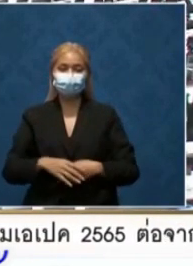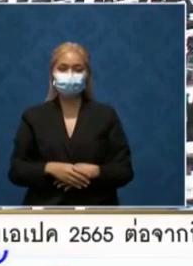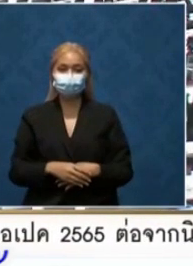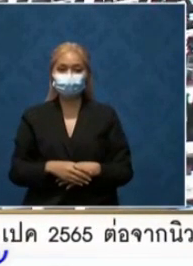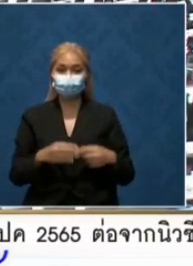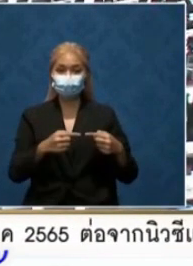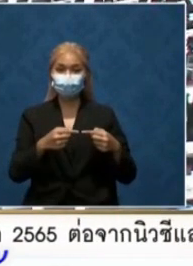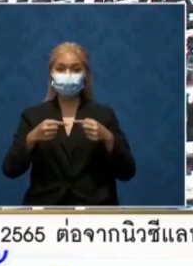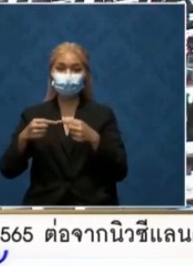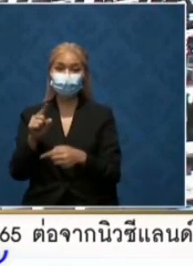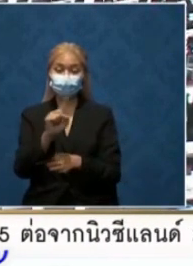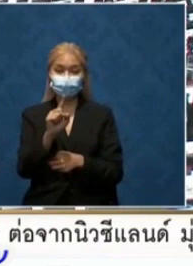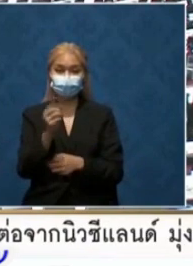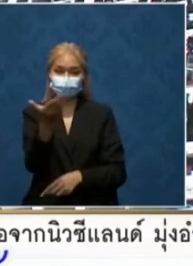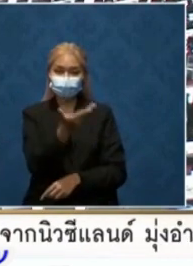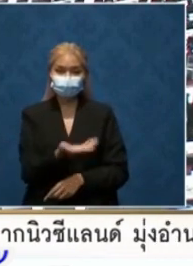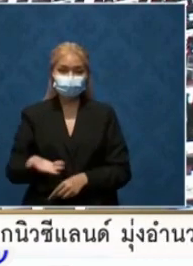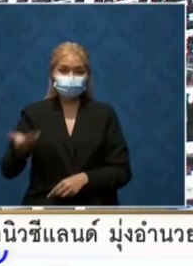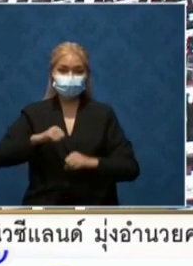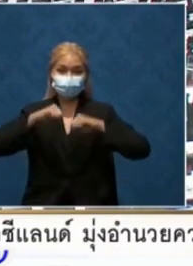ต่อไปจะถามมติว่า